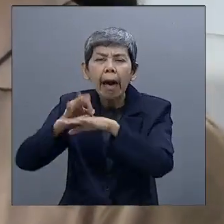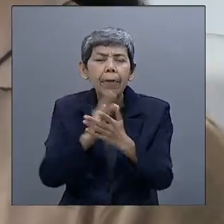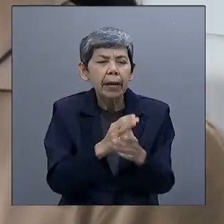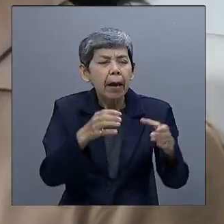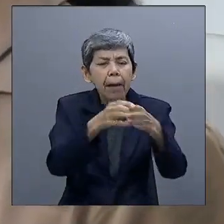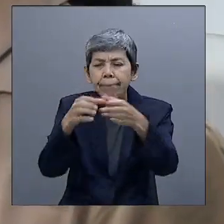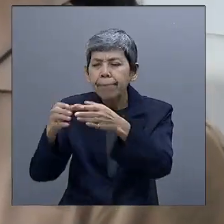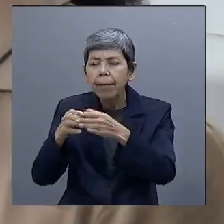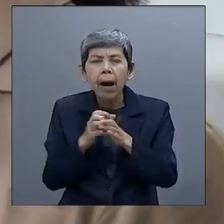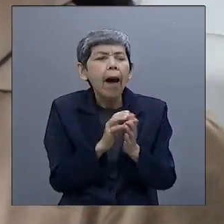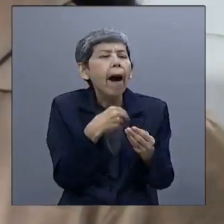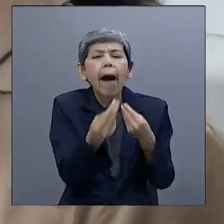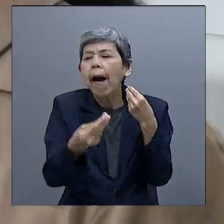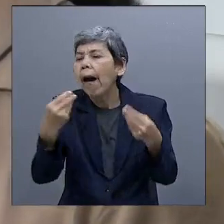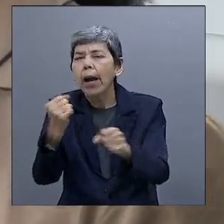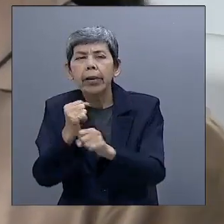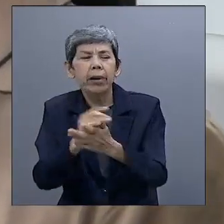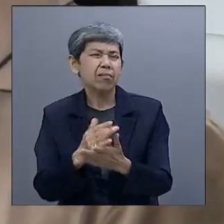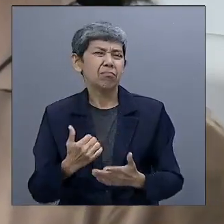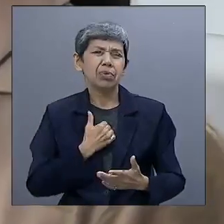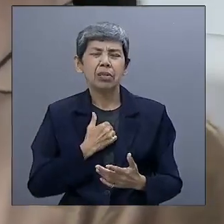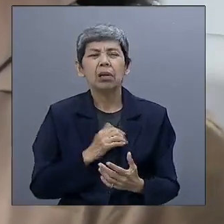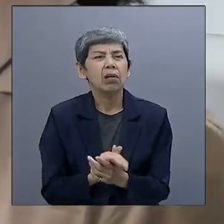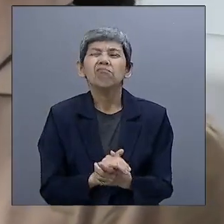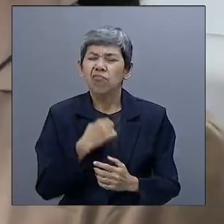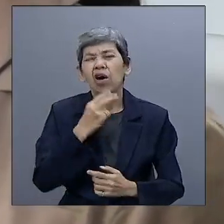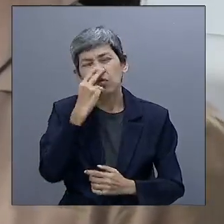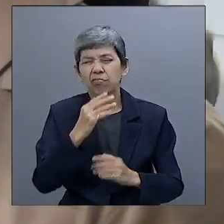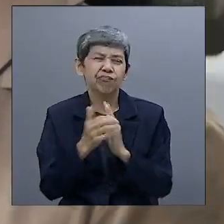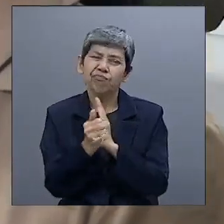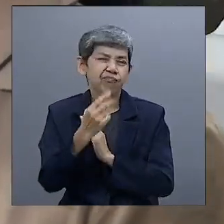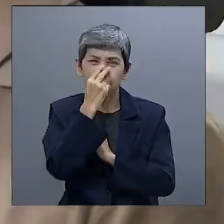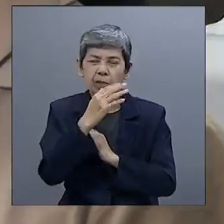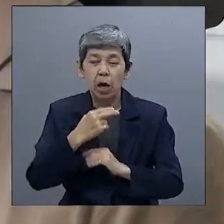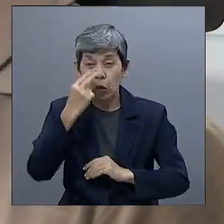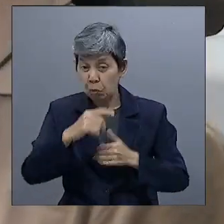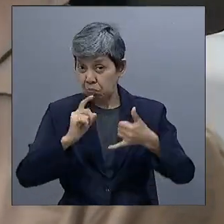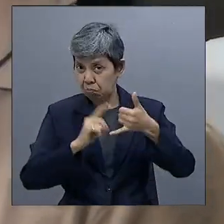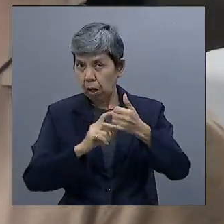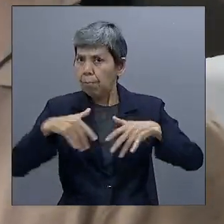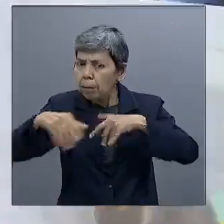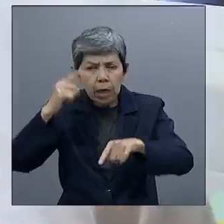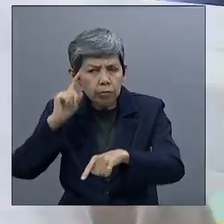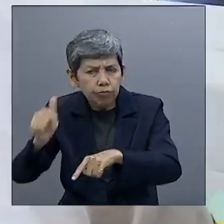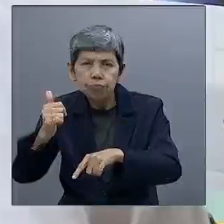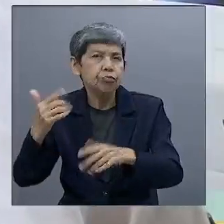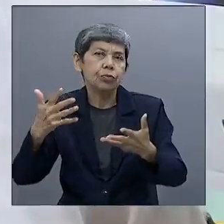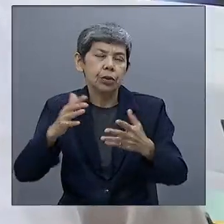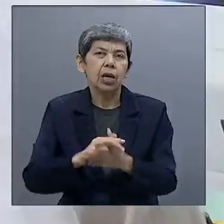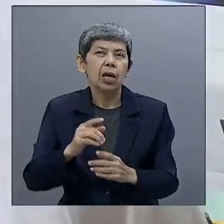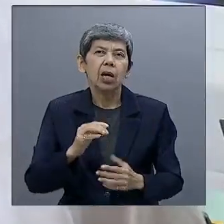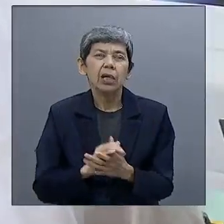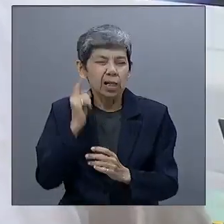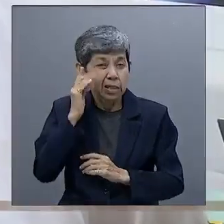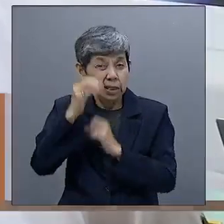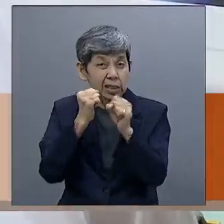เมืองเหมือนแบ่งโควต้าจากพรรคการเมืองมากกว่าค่ะไม่ได้มองที่ประชาชนเป็นหลักอะค ่ ะ อนาคตอีก4